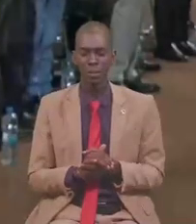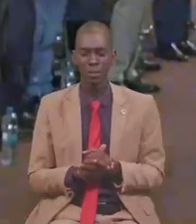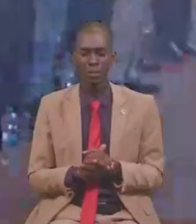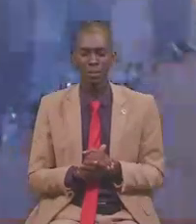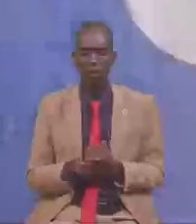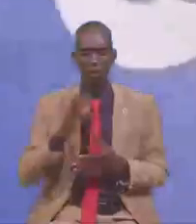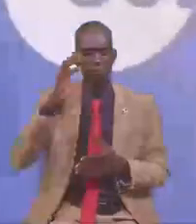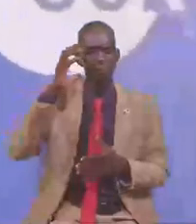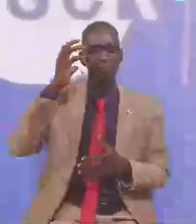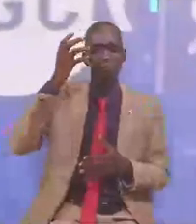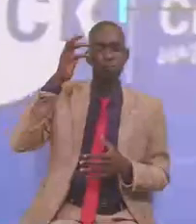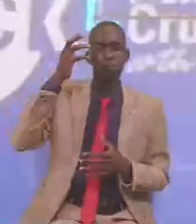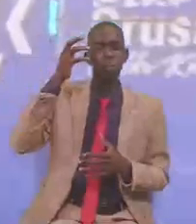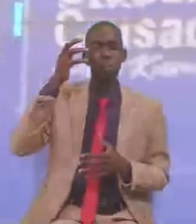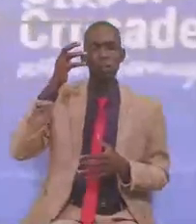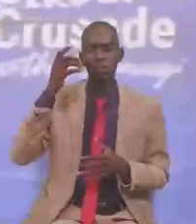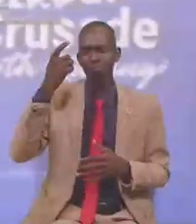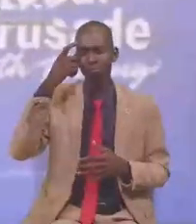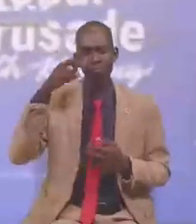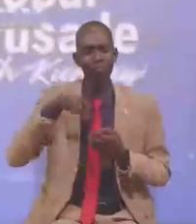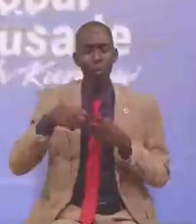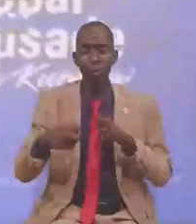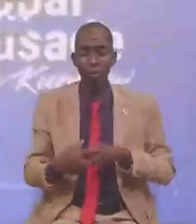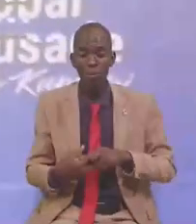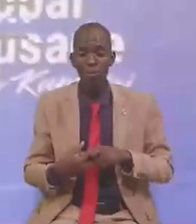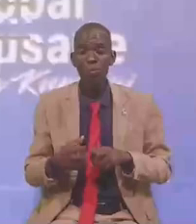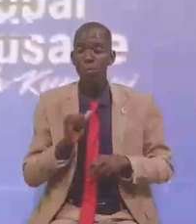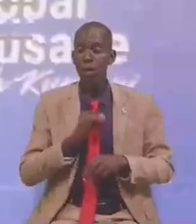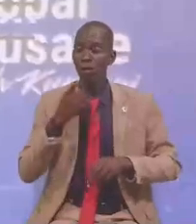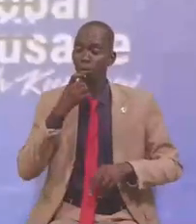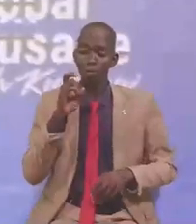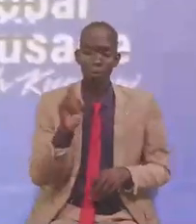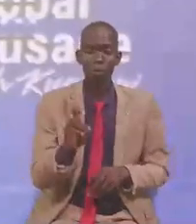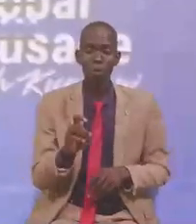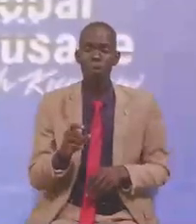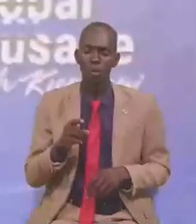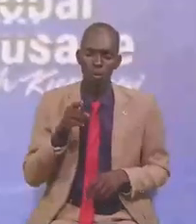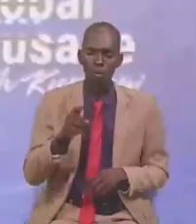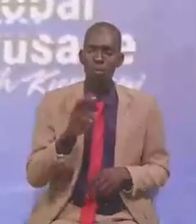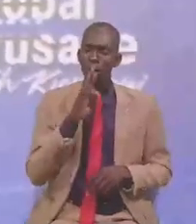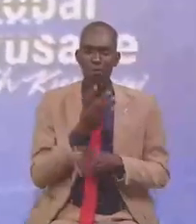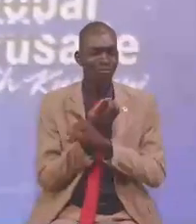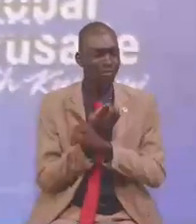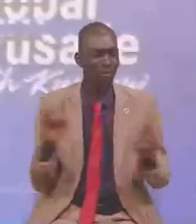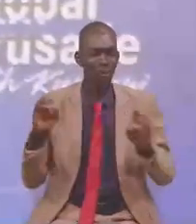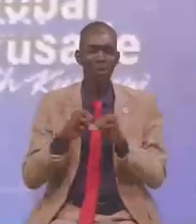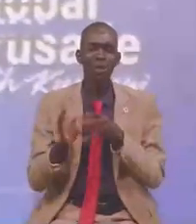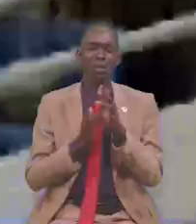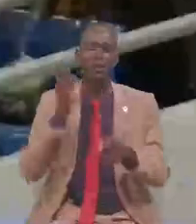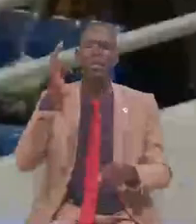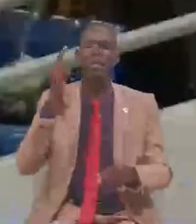folie, les problèmes mentaux, je te commande, tu en es délivré au nom de